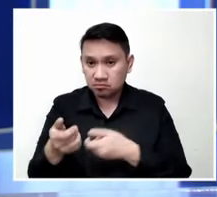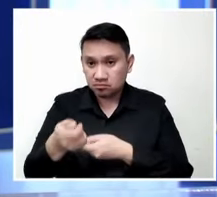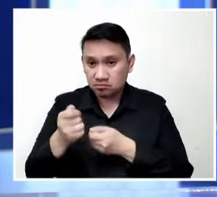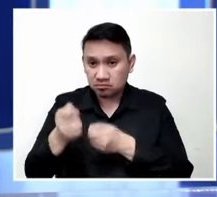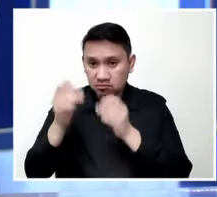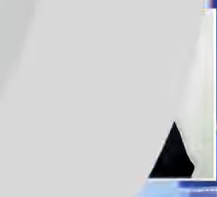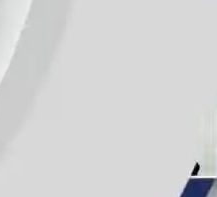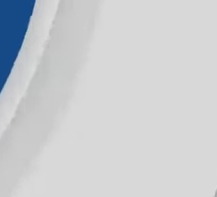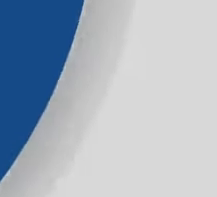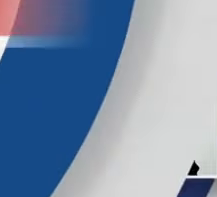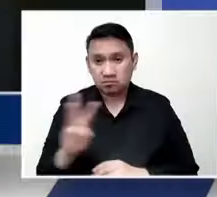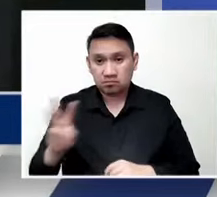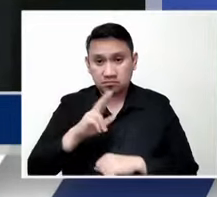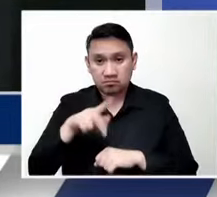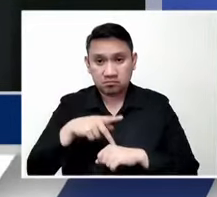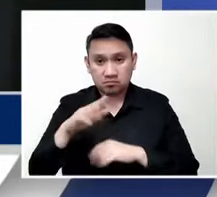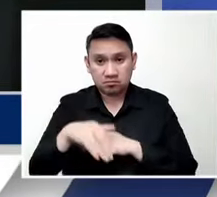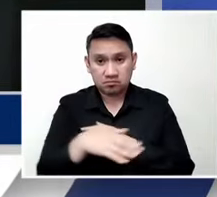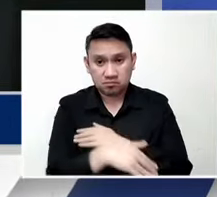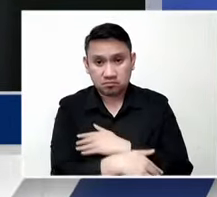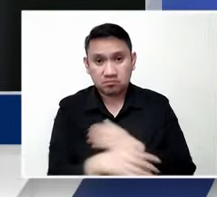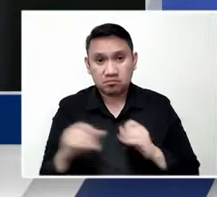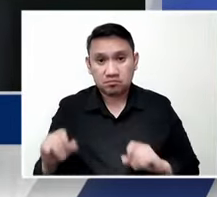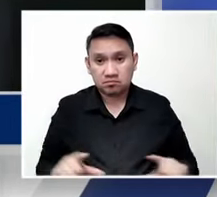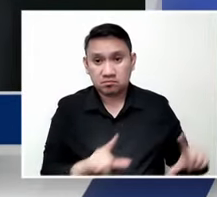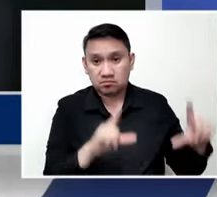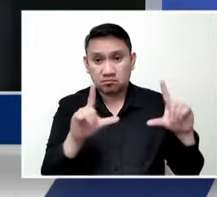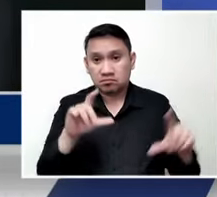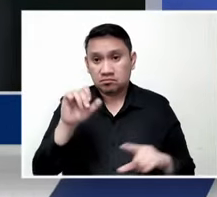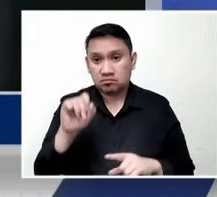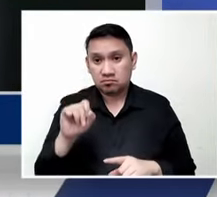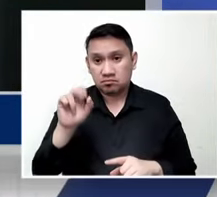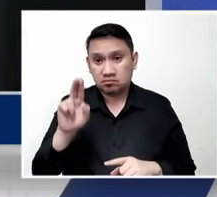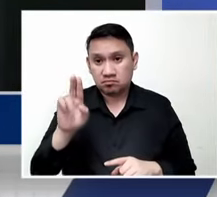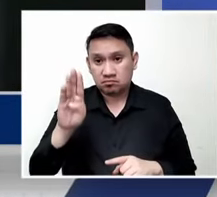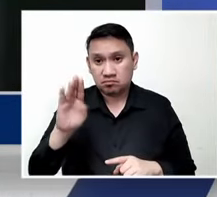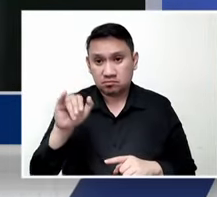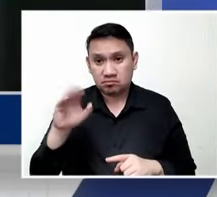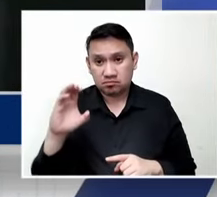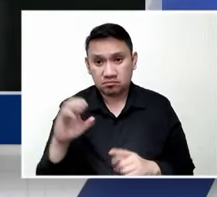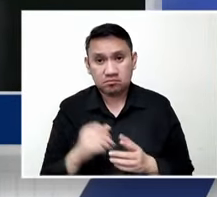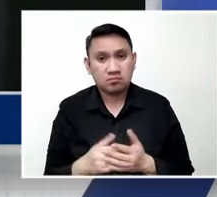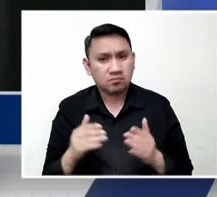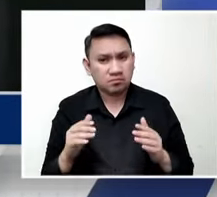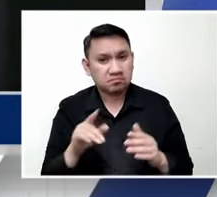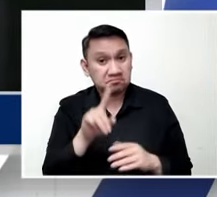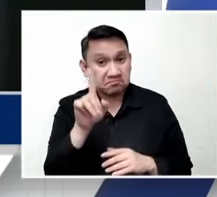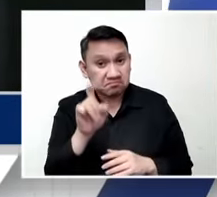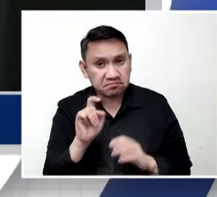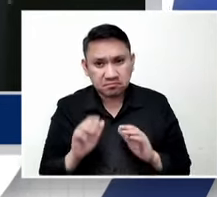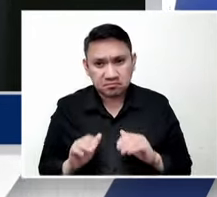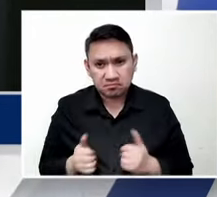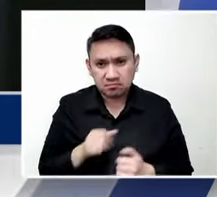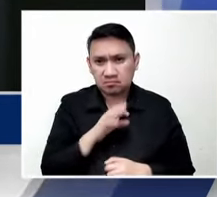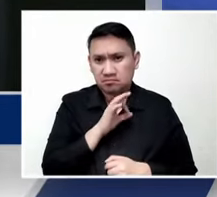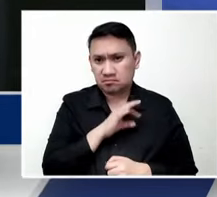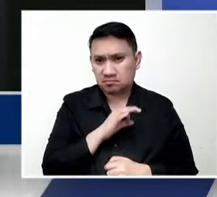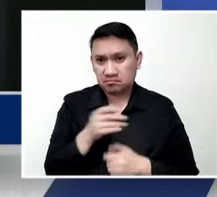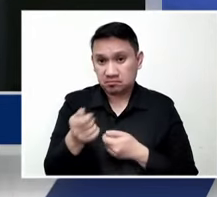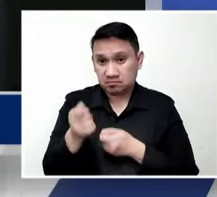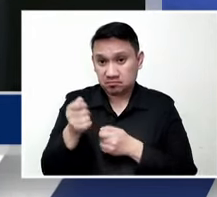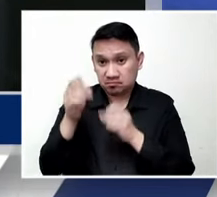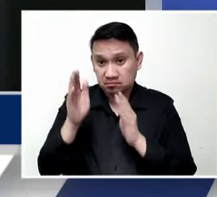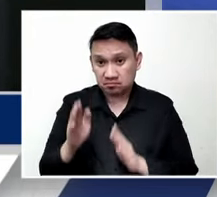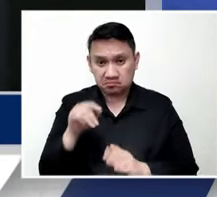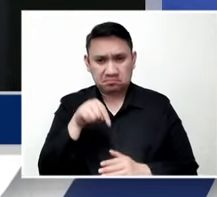At live mula sa Subic, Zambales, nagpapatrol si Jervis Manahan. Jervis, paano mapapakinabangan ng mga mangingisda ang proyektong